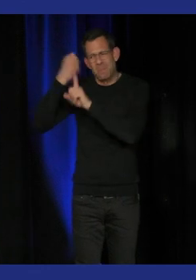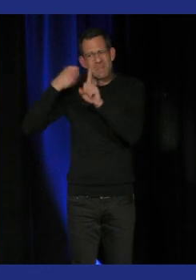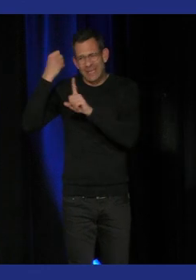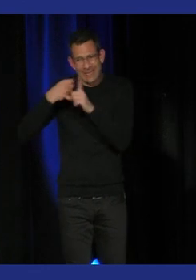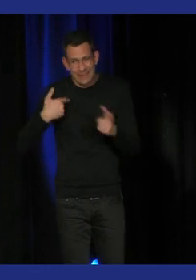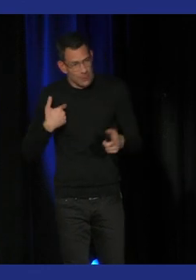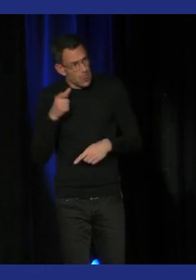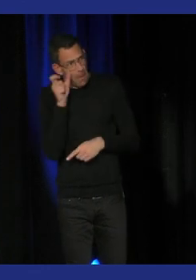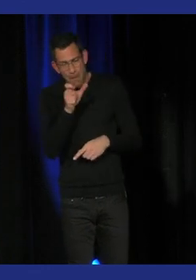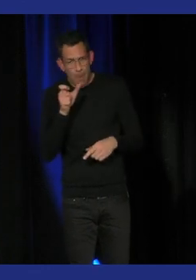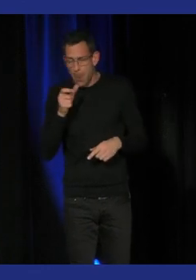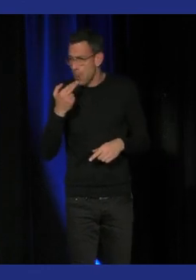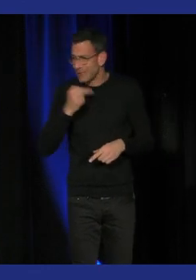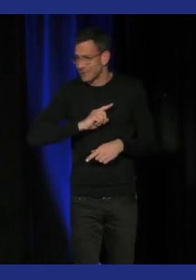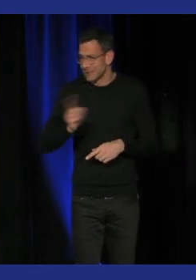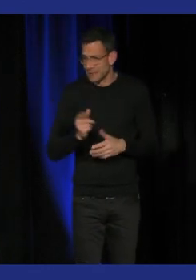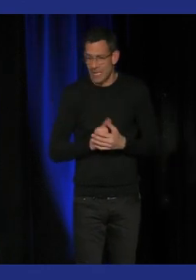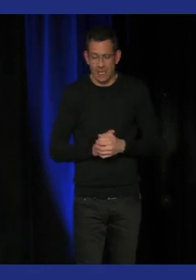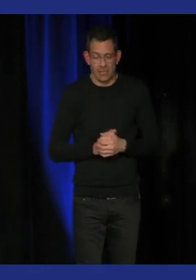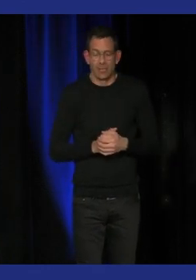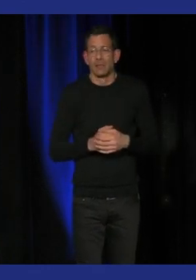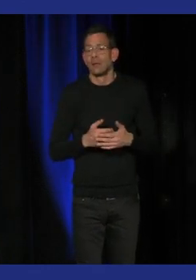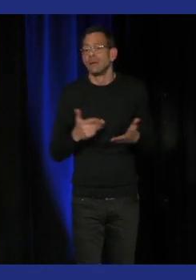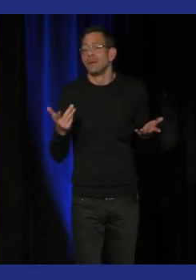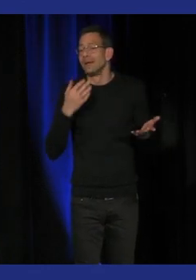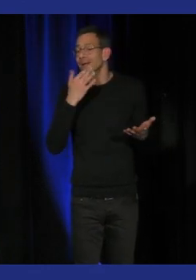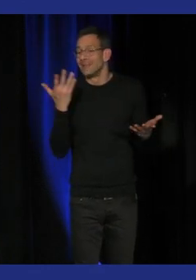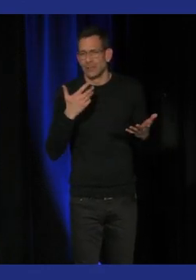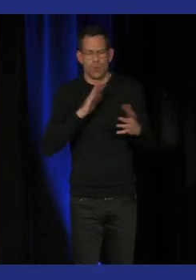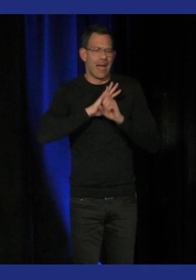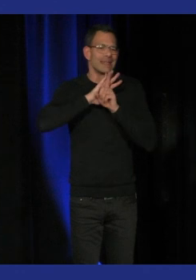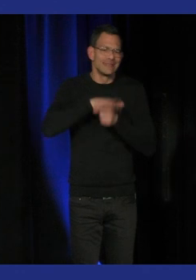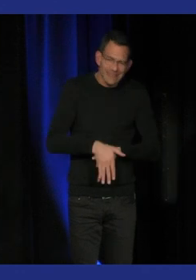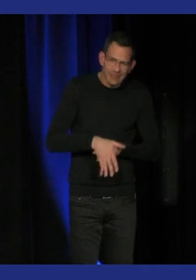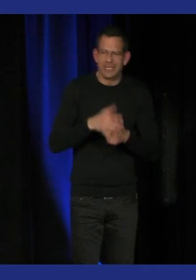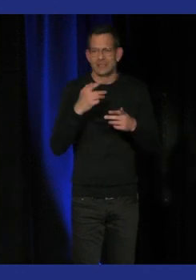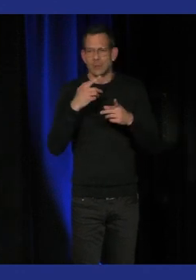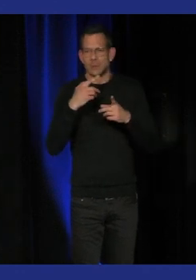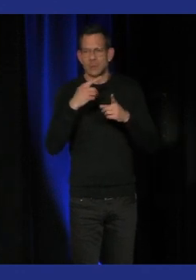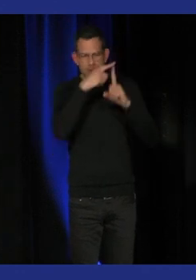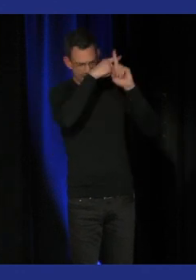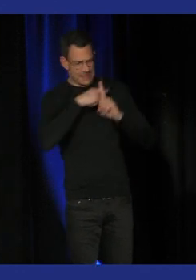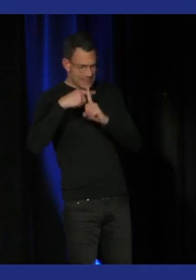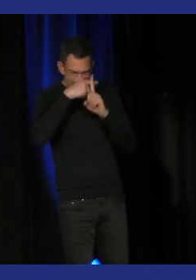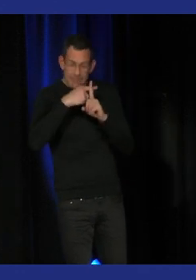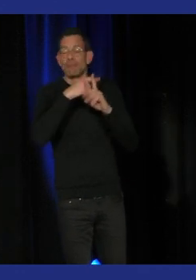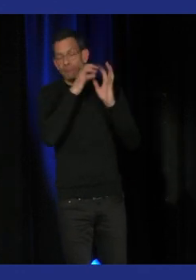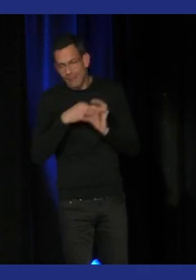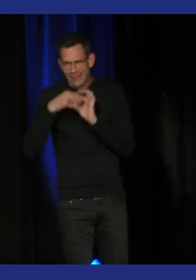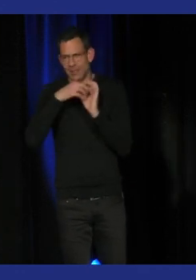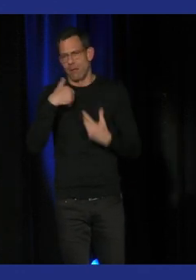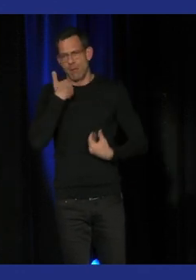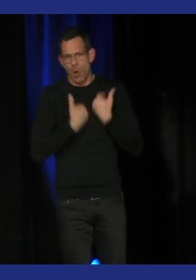ce n'était pas utilisé. Donc on parlait voilà, de discrimination, de stigmatisation liée au handicap,